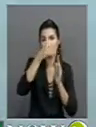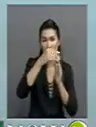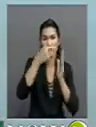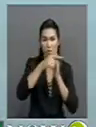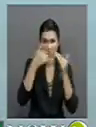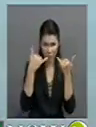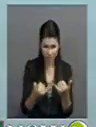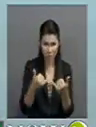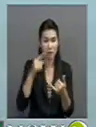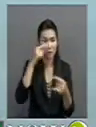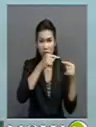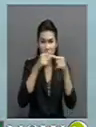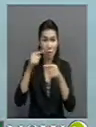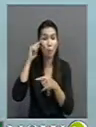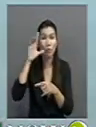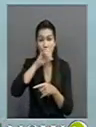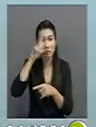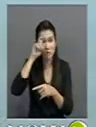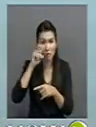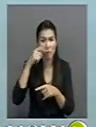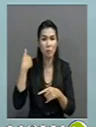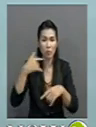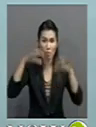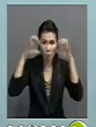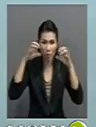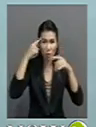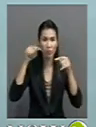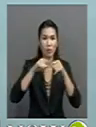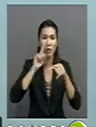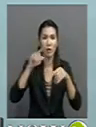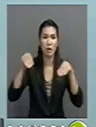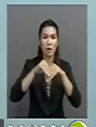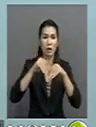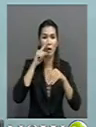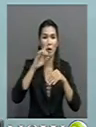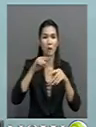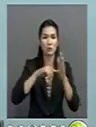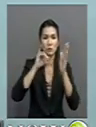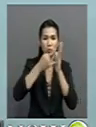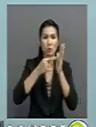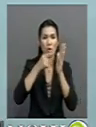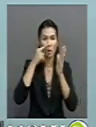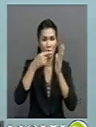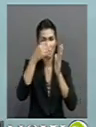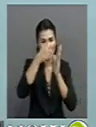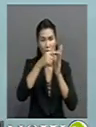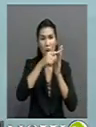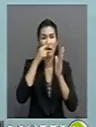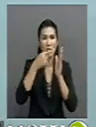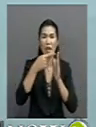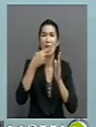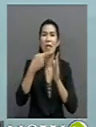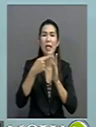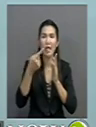นามวันนี้จนถึงวันเสาร์นี้และจะทำให้เกิดฝนฟ้าคะนองบริเวณแนวชายฝั่งตอนกลางของจังหวัดกวางบินจนถึงจังหวัดเหงาอ